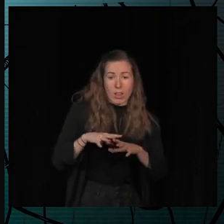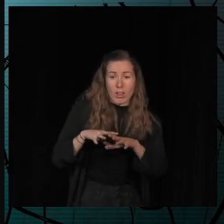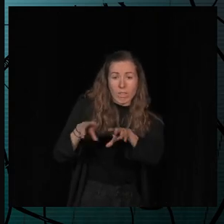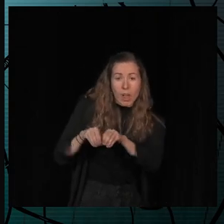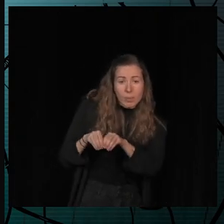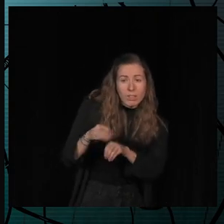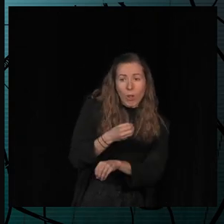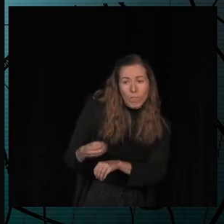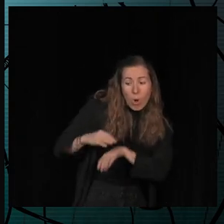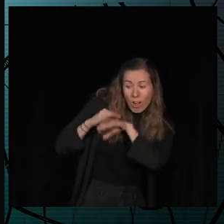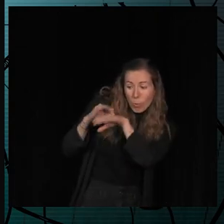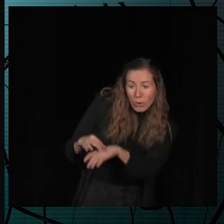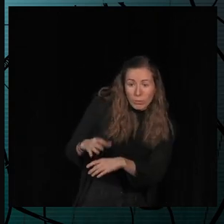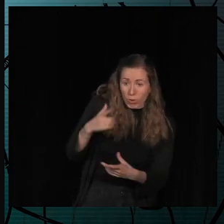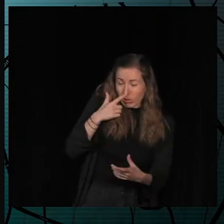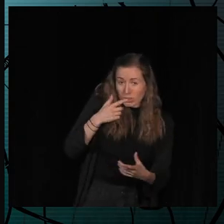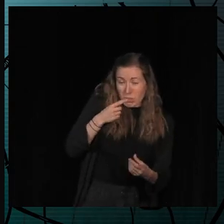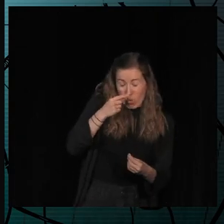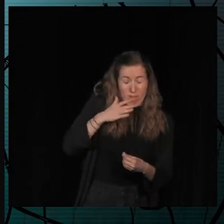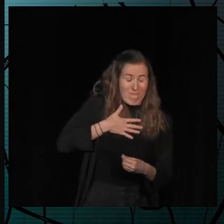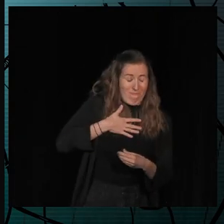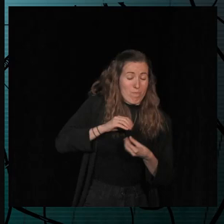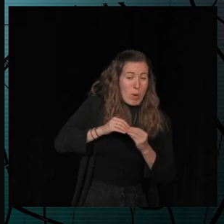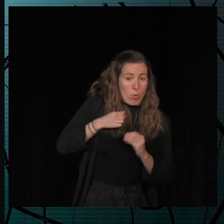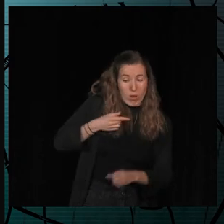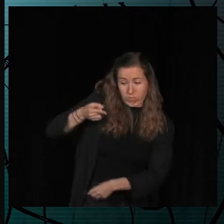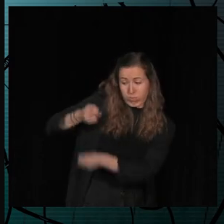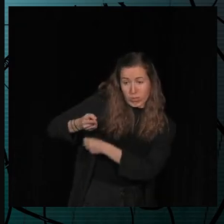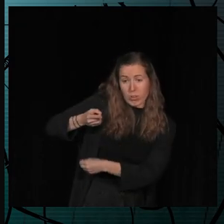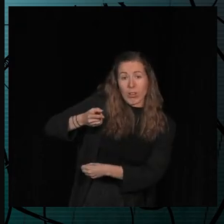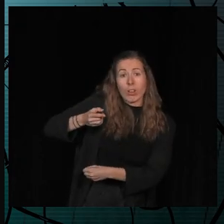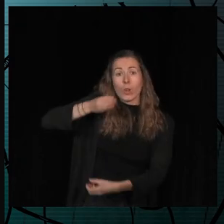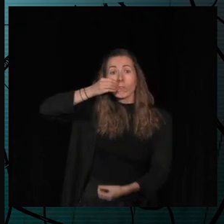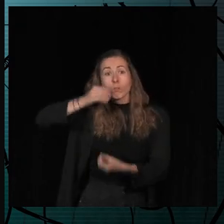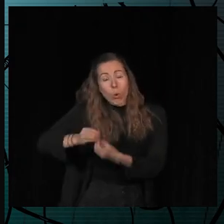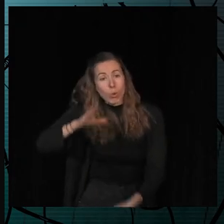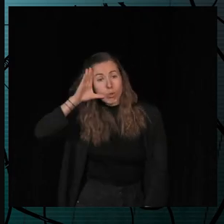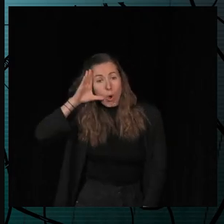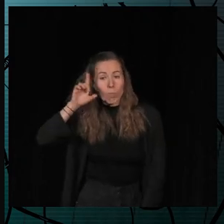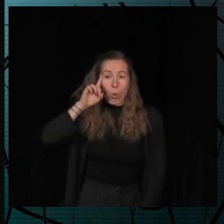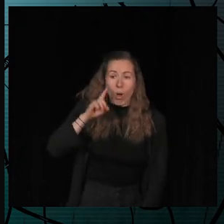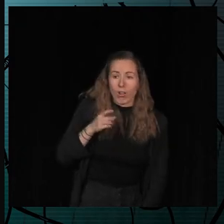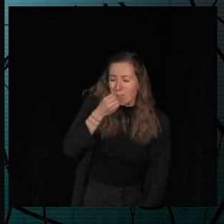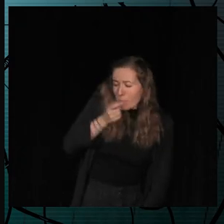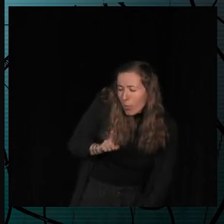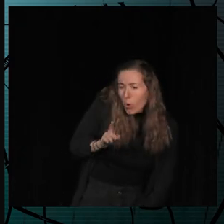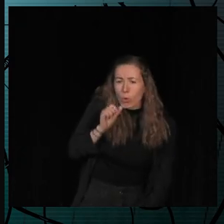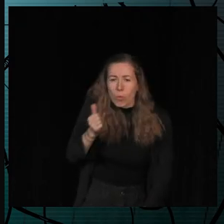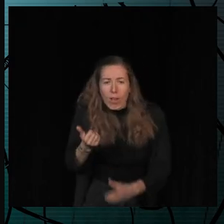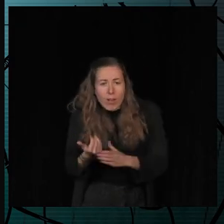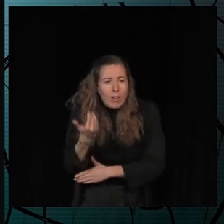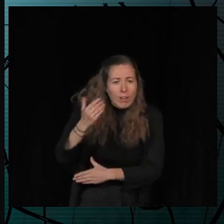dire mais à quel moment on les oblige en fait à devoir se coucher tôt parce que ce sera mal pour eux de d'avoir une